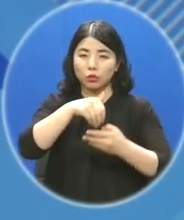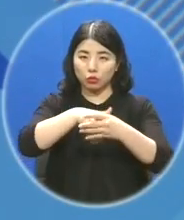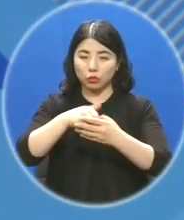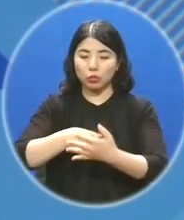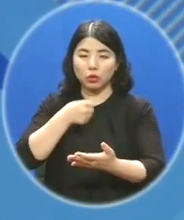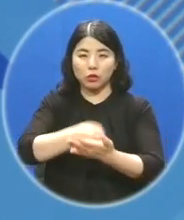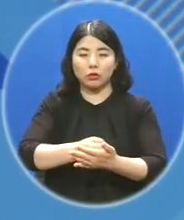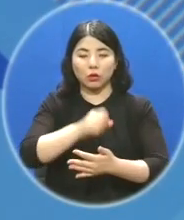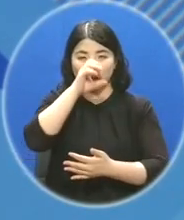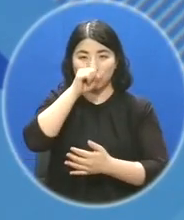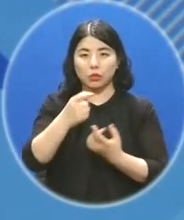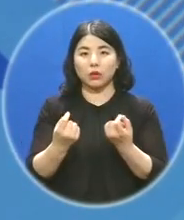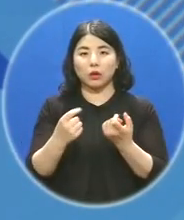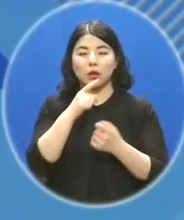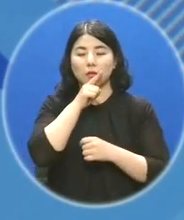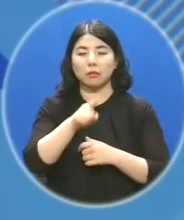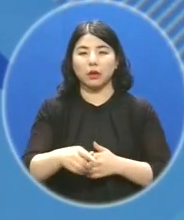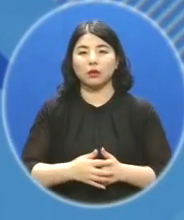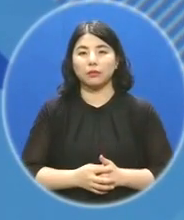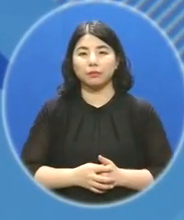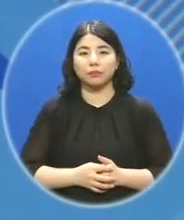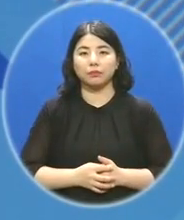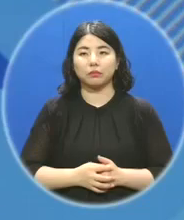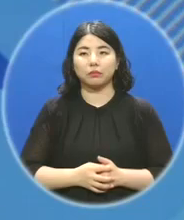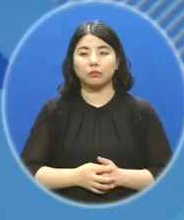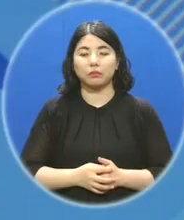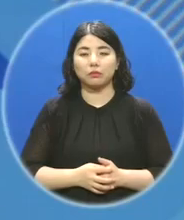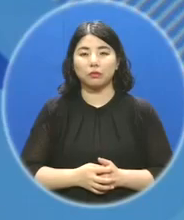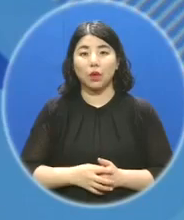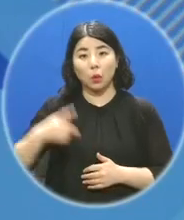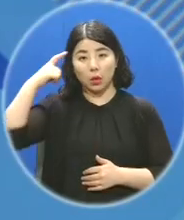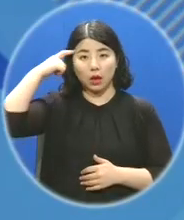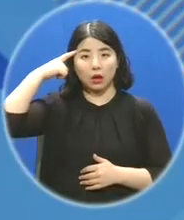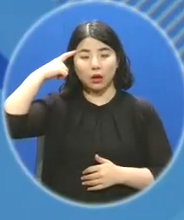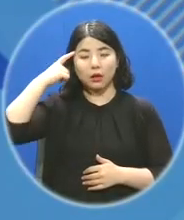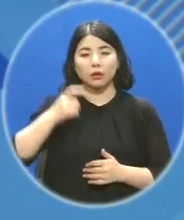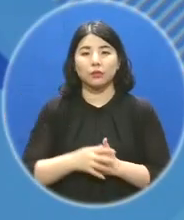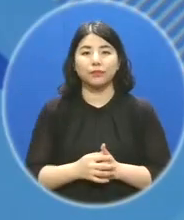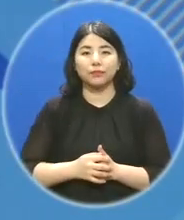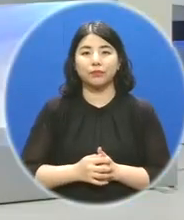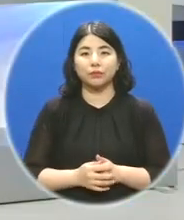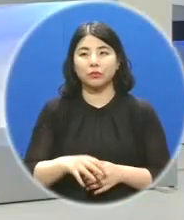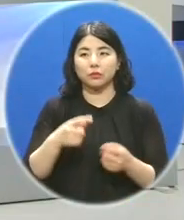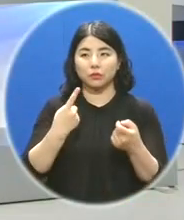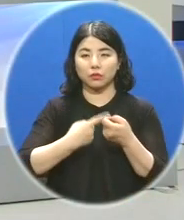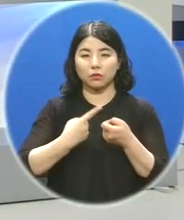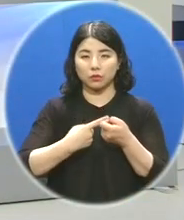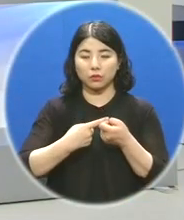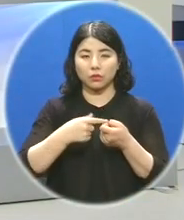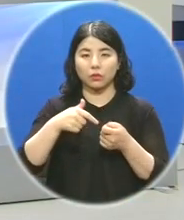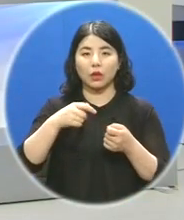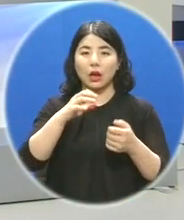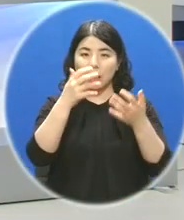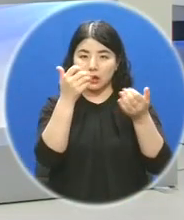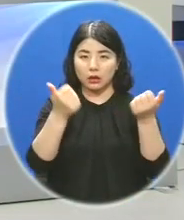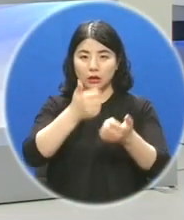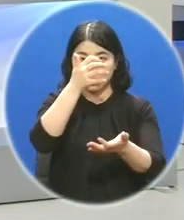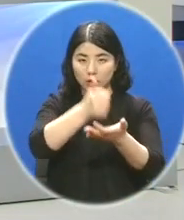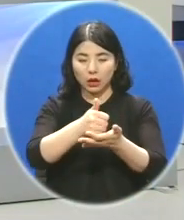하는 것이 좋겠다. 네네. 이제 이런 주장을 펴고 있는데 네. 왜 그럴까요? 첫째는 의장은 교황이 아니다.